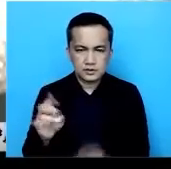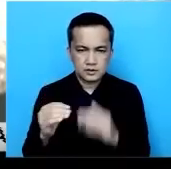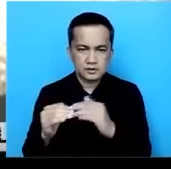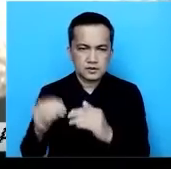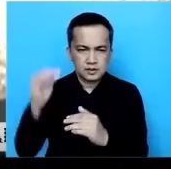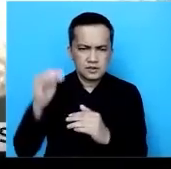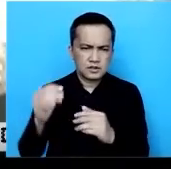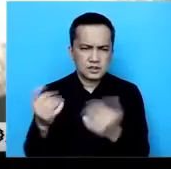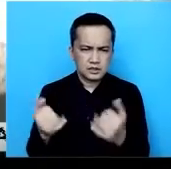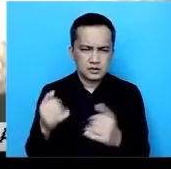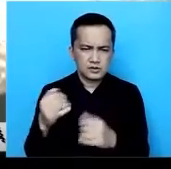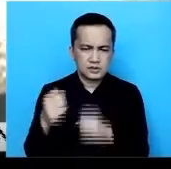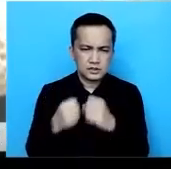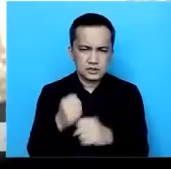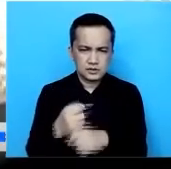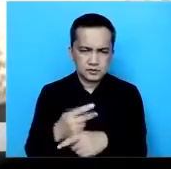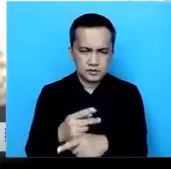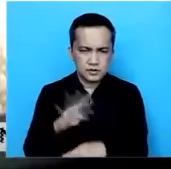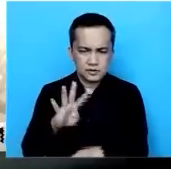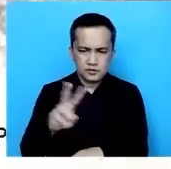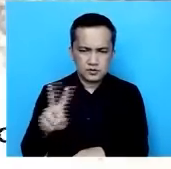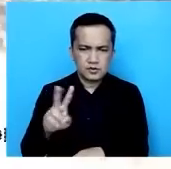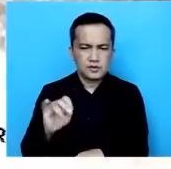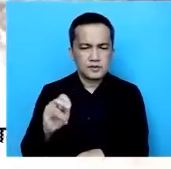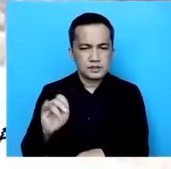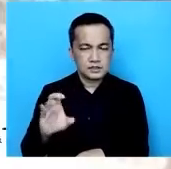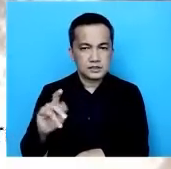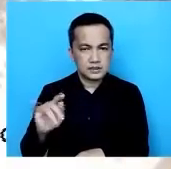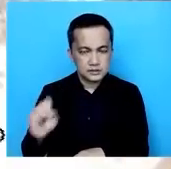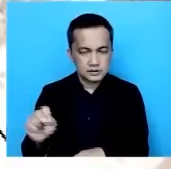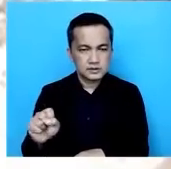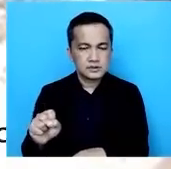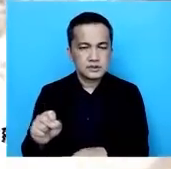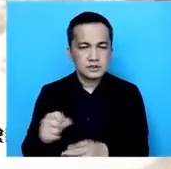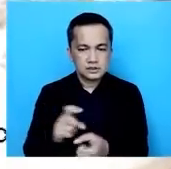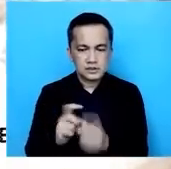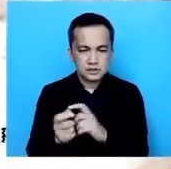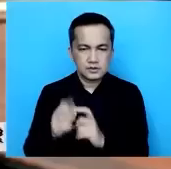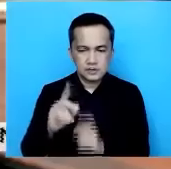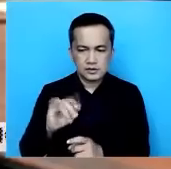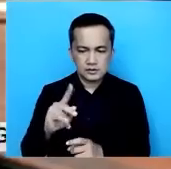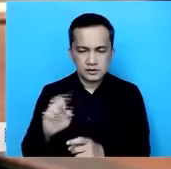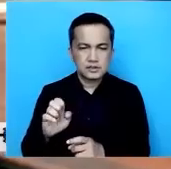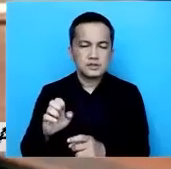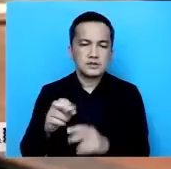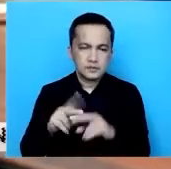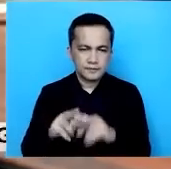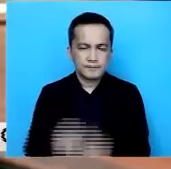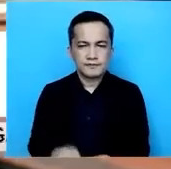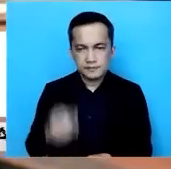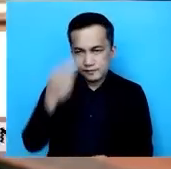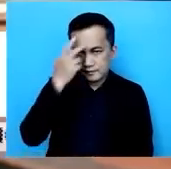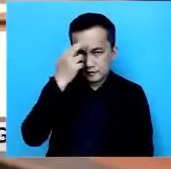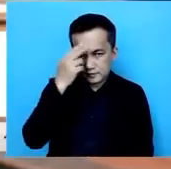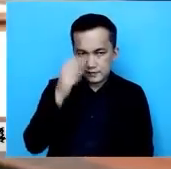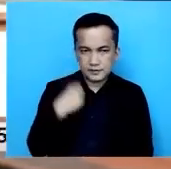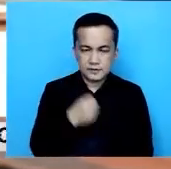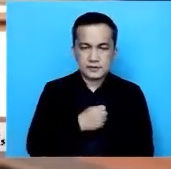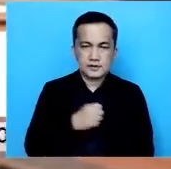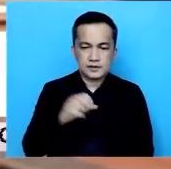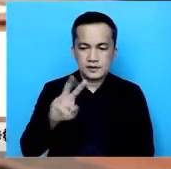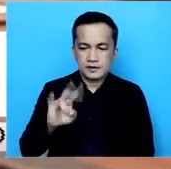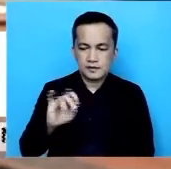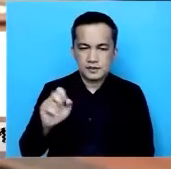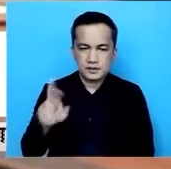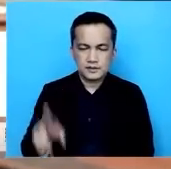kasalukuyang annual production of 42,000 metric tons na kinoconvert pa sa iodized salt. Suspecha raw tuloy ni Senator Villar.